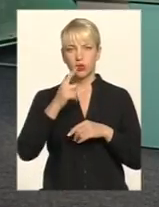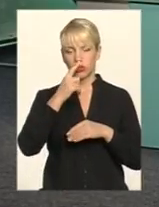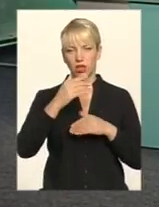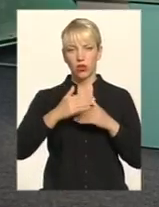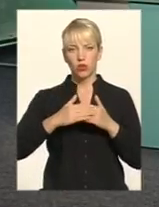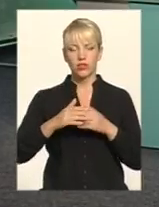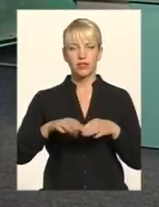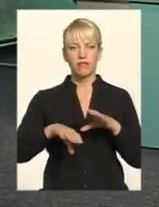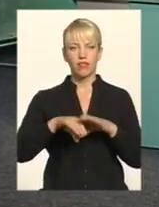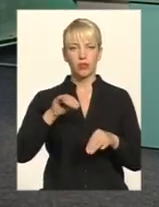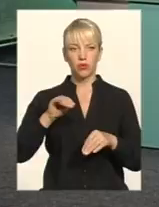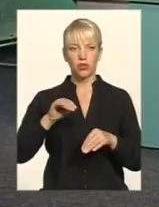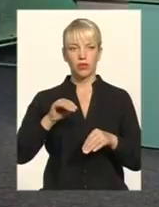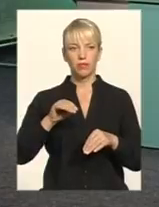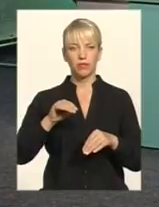вибори,